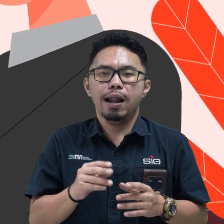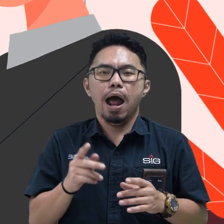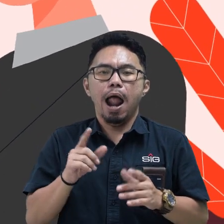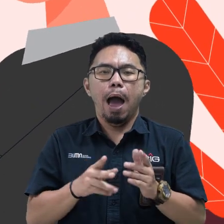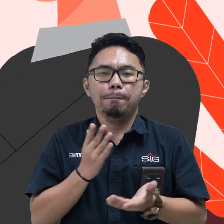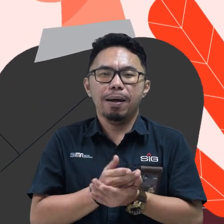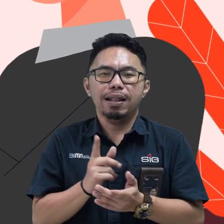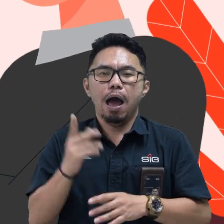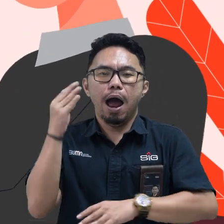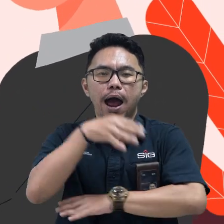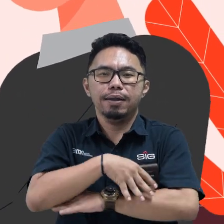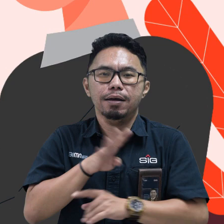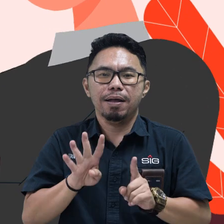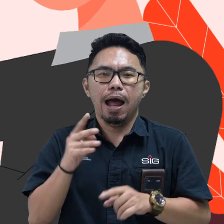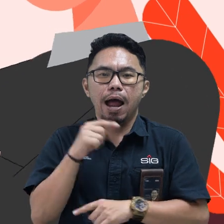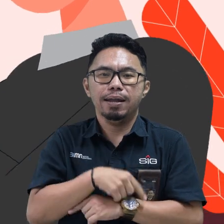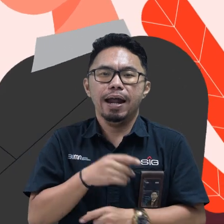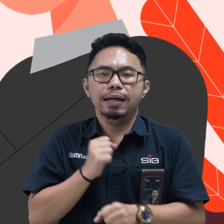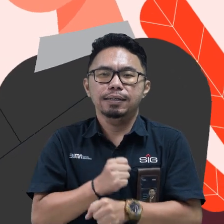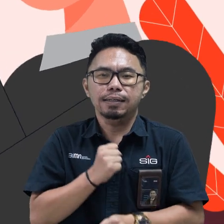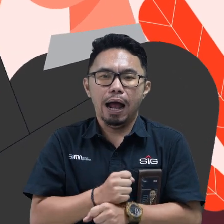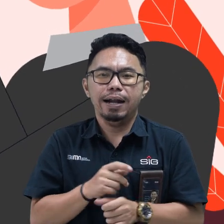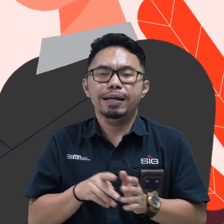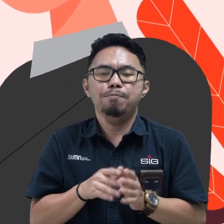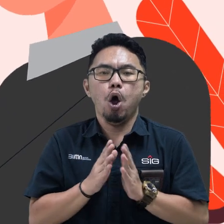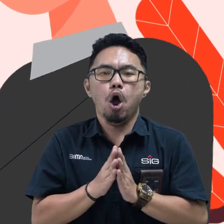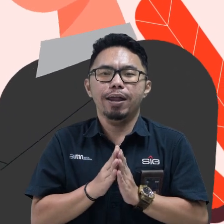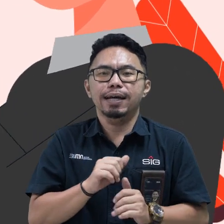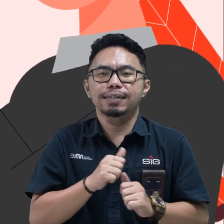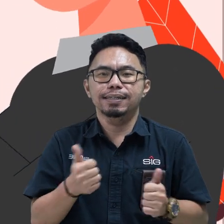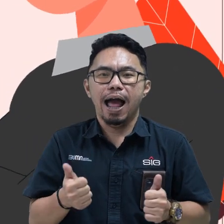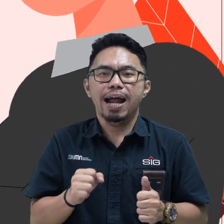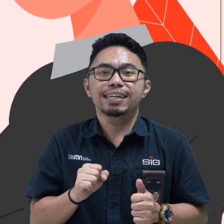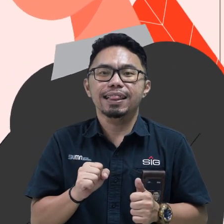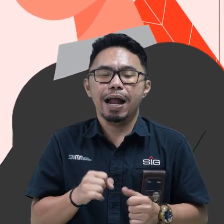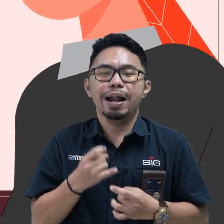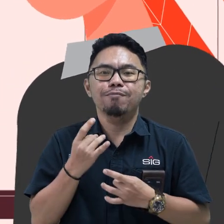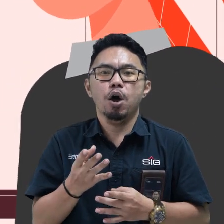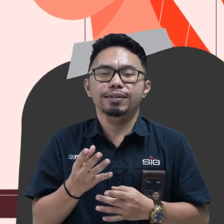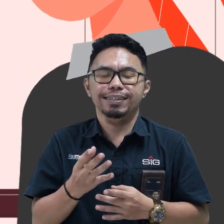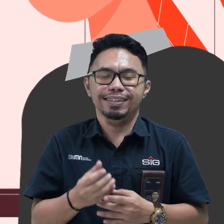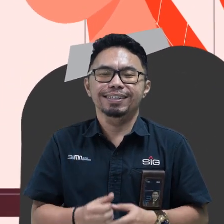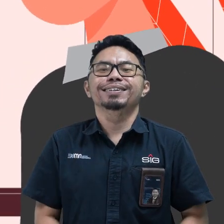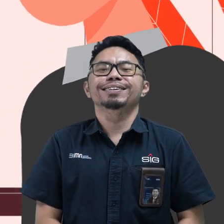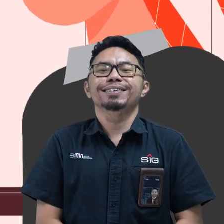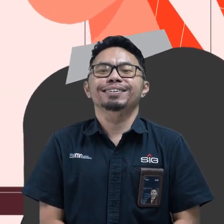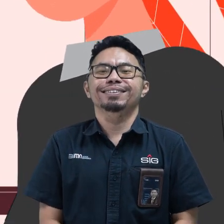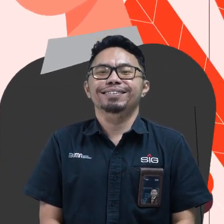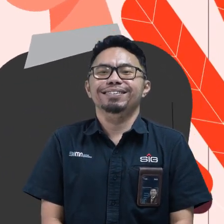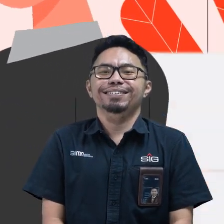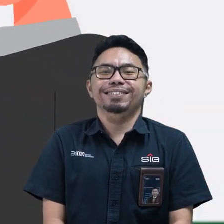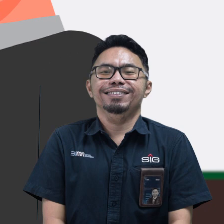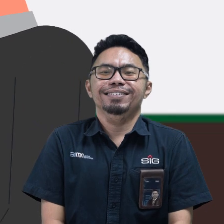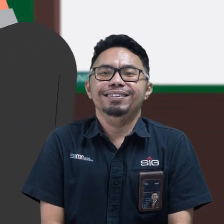non-litigasi paling lambat 14 hari kerja setelah menerima permohonan penyelesaian sengketa informasi.